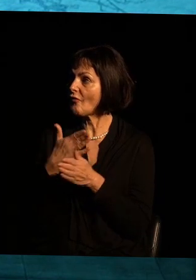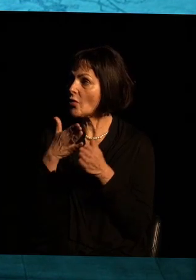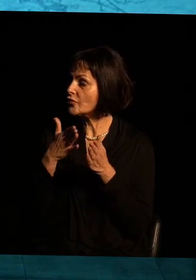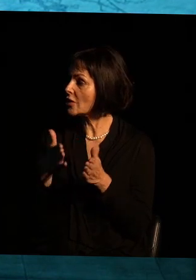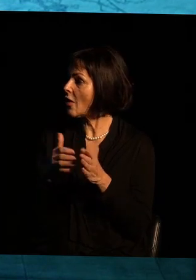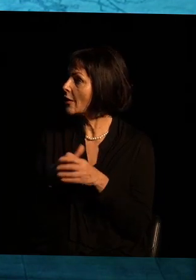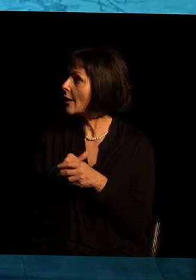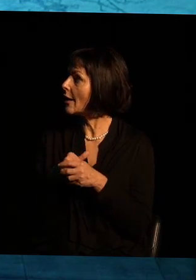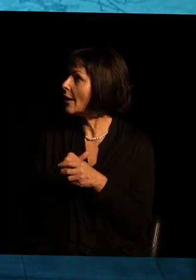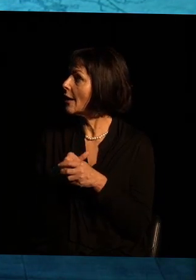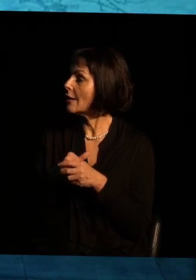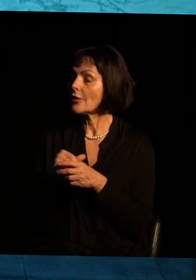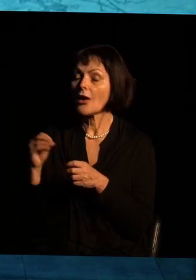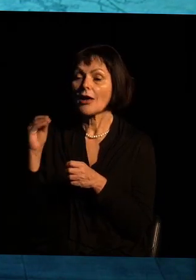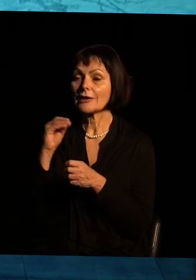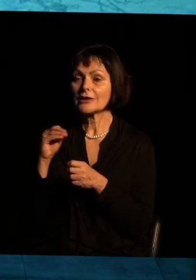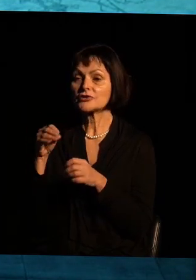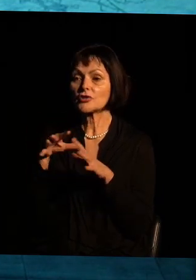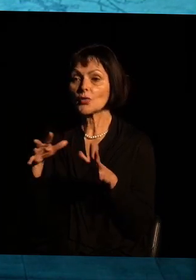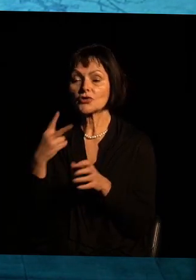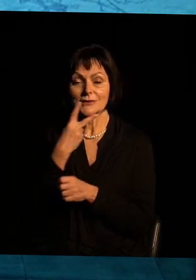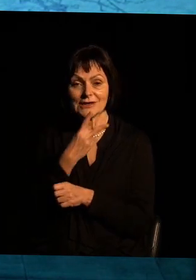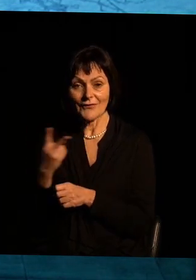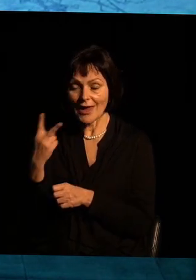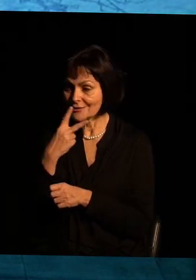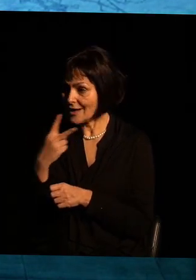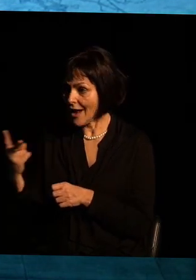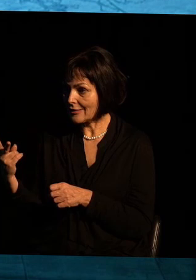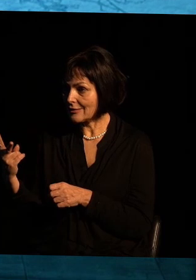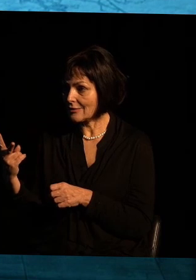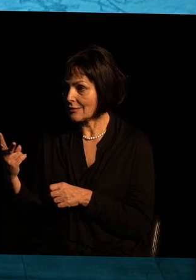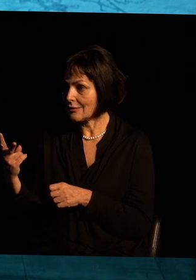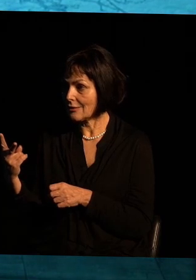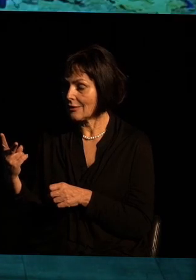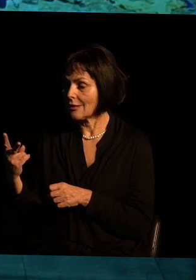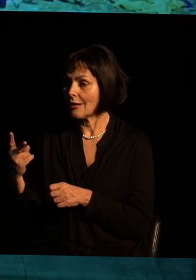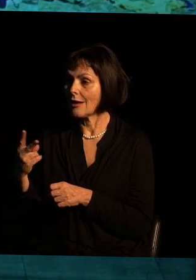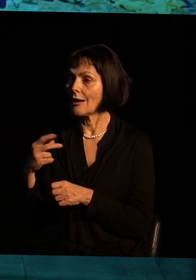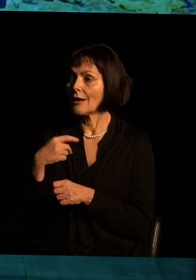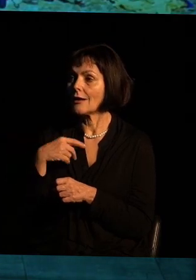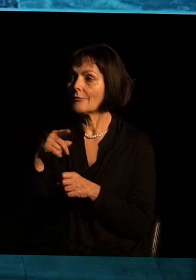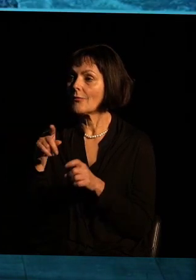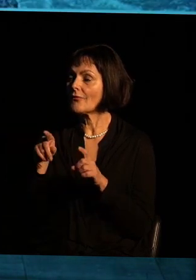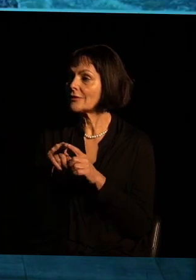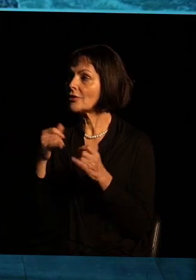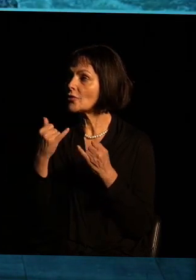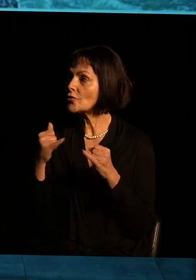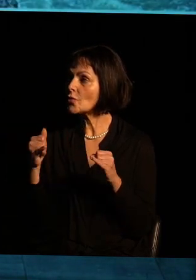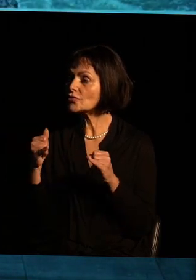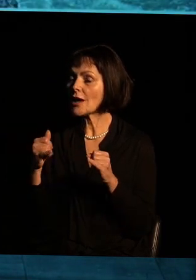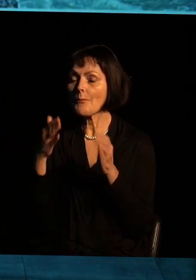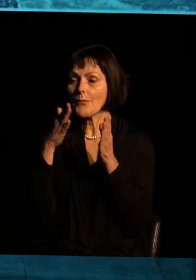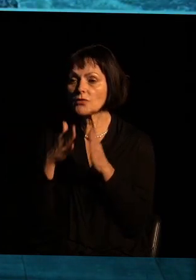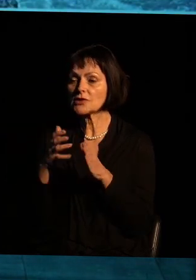no to jeszcze no, dużo zwiedzaliśmy, bo tam Bamian, Bandiamir, te różne te